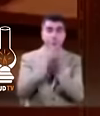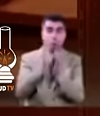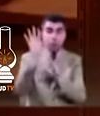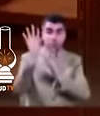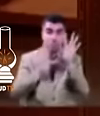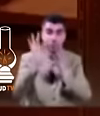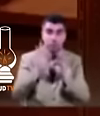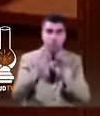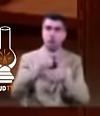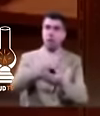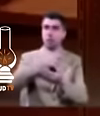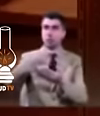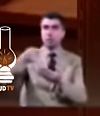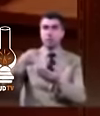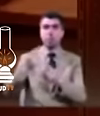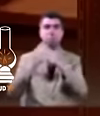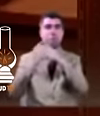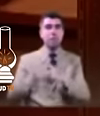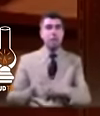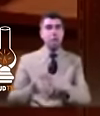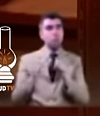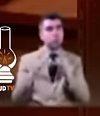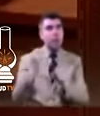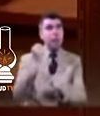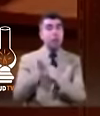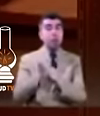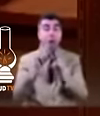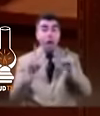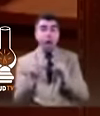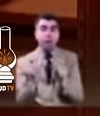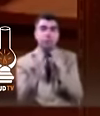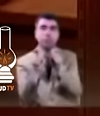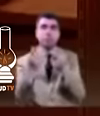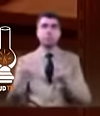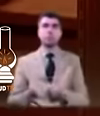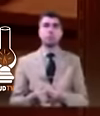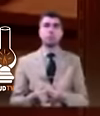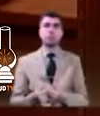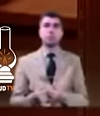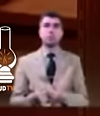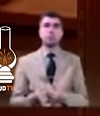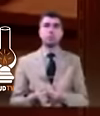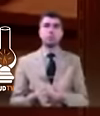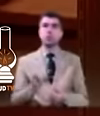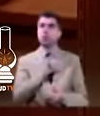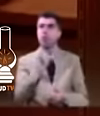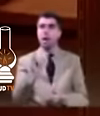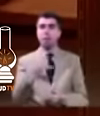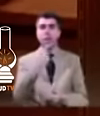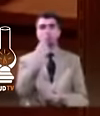الامكانيات وتقول لهم يشتغلوا وتراقبهم بعد ذلك. اسيدي ما بغينا ندي واحد